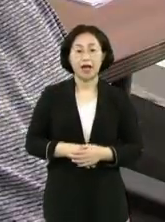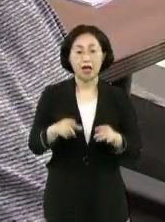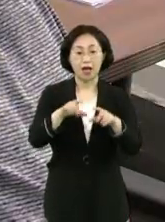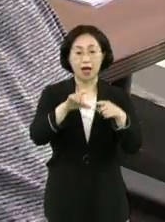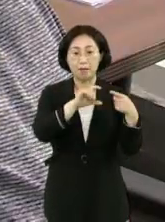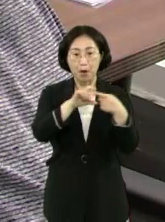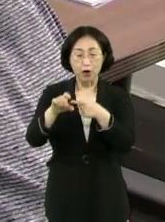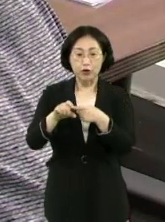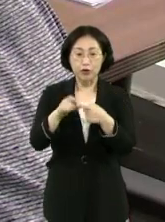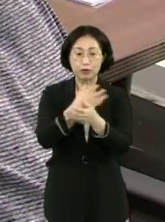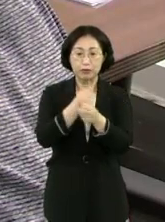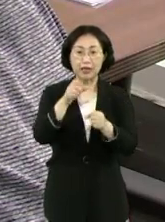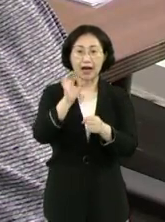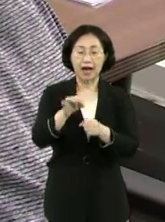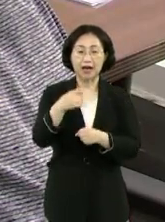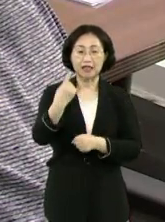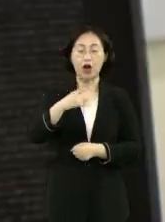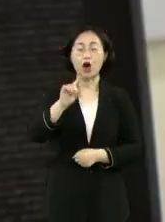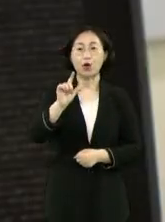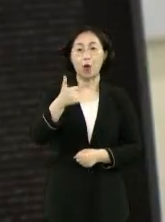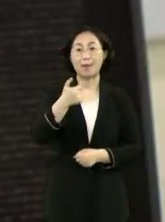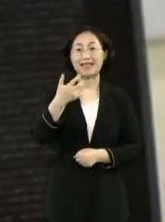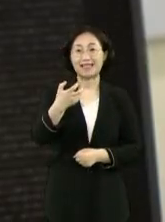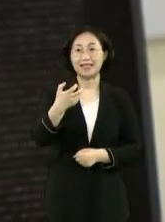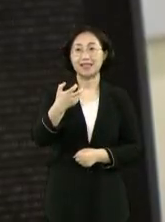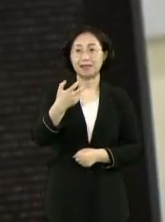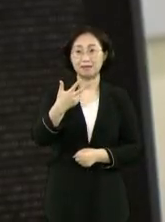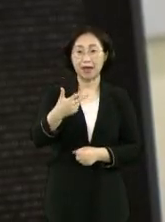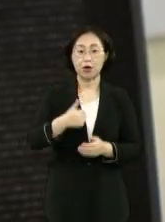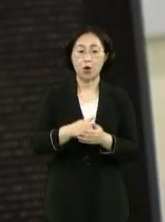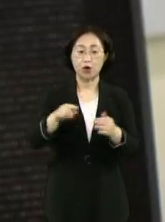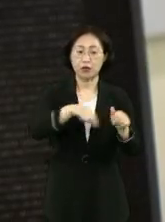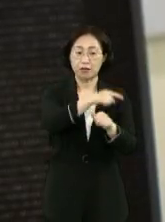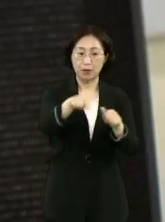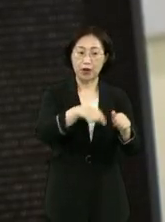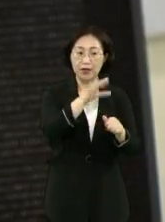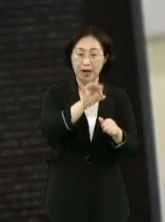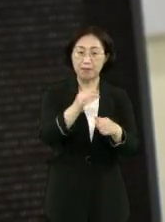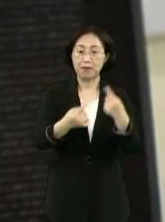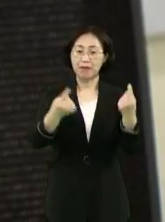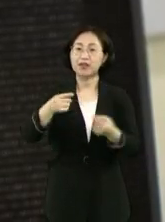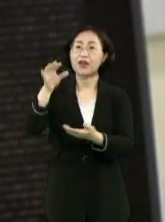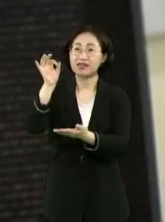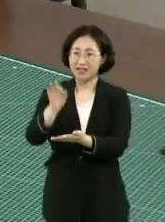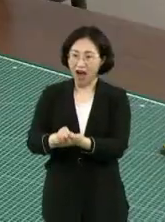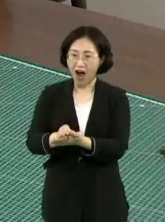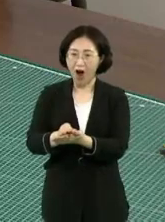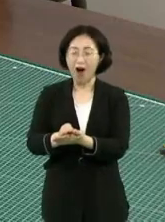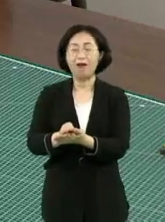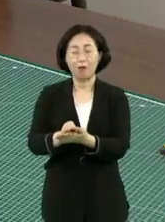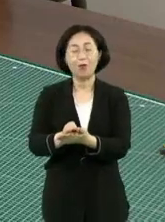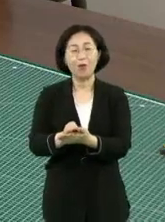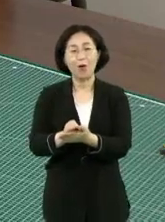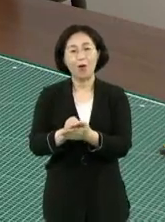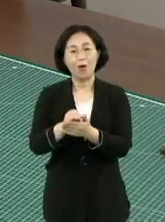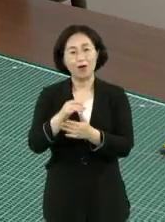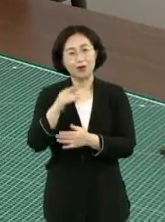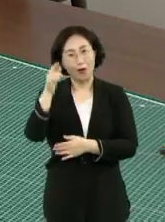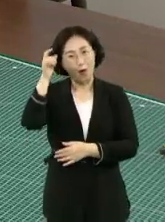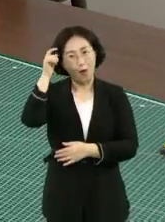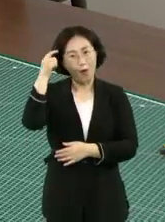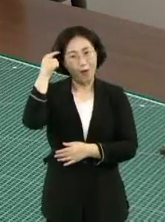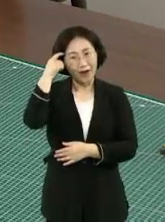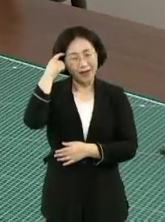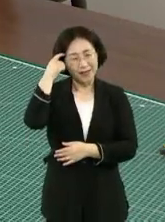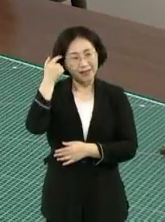평균 분양가가 1,257만 원으로 주변 시세에 비해 현저히 낮다는 점 또한 청약 가입자들을